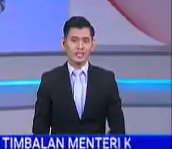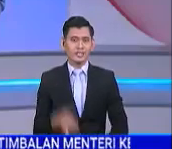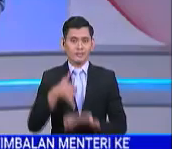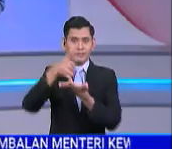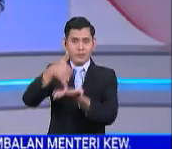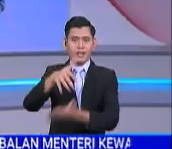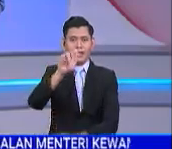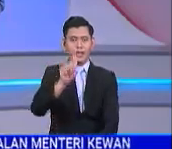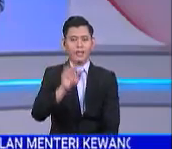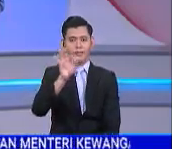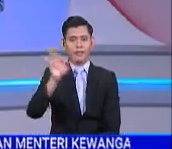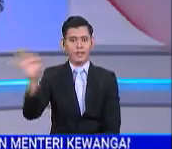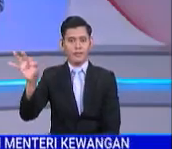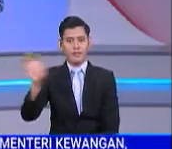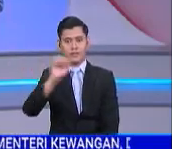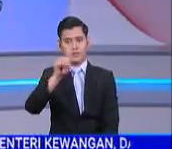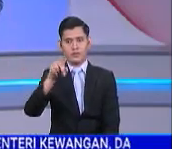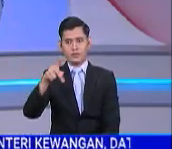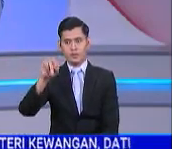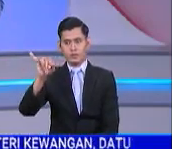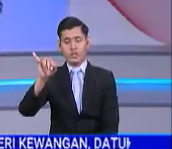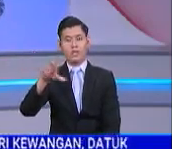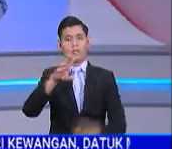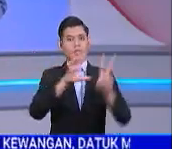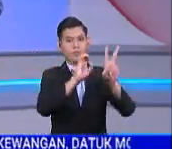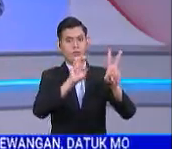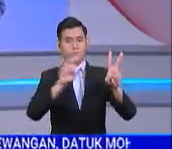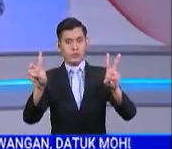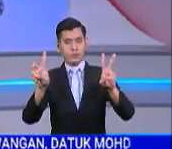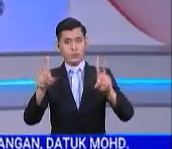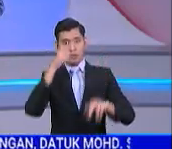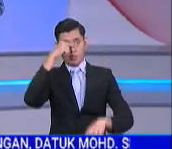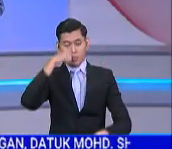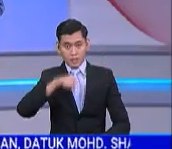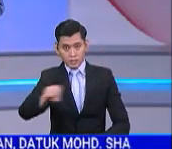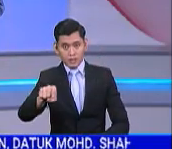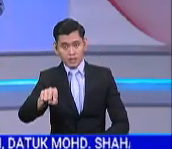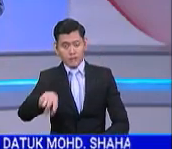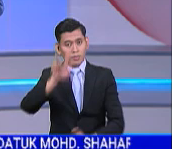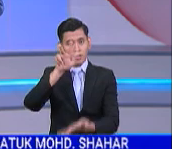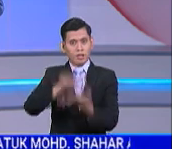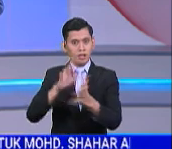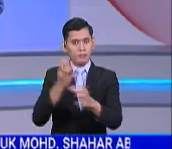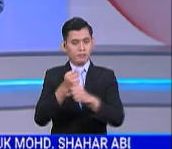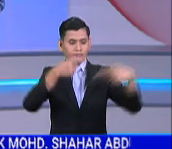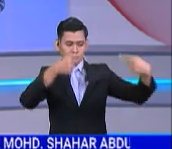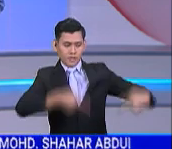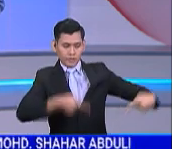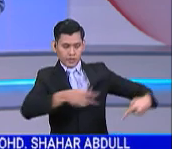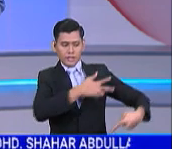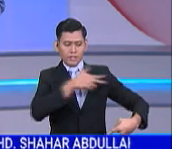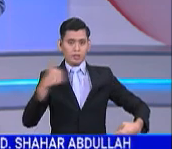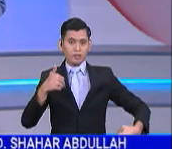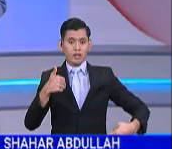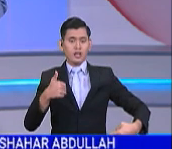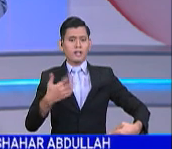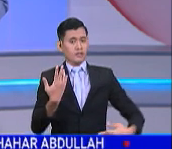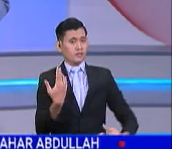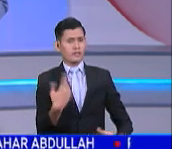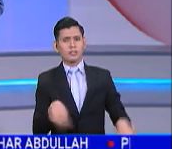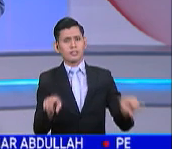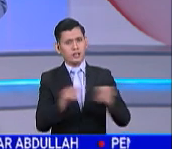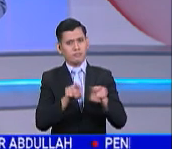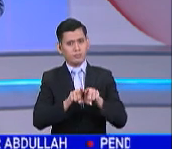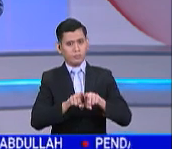Piala AFL Suzuki 2020, Thailand mengesahkan tempat ke perlawanan akhir untuk bertemu Indonesia. Walaupun sekadar seri